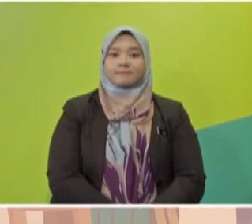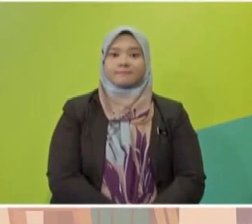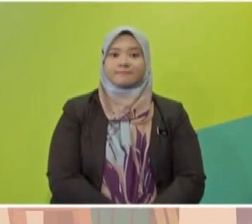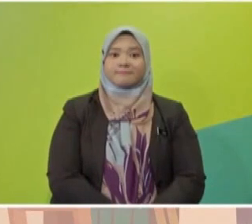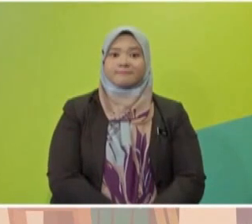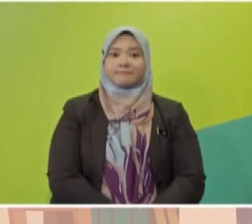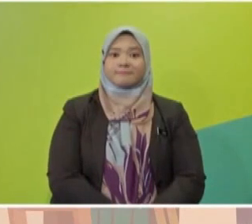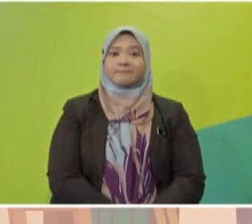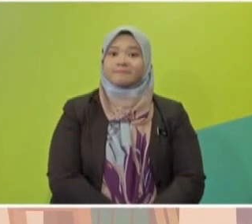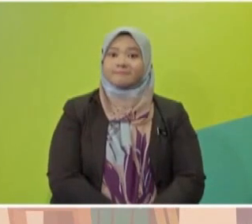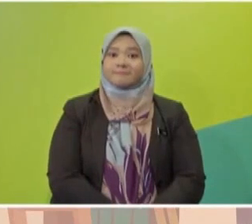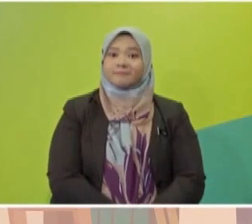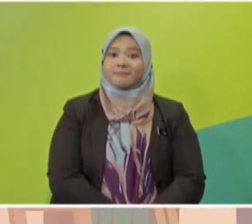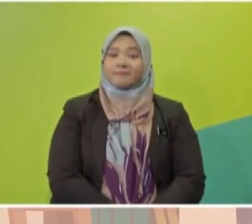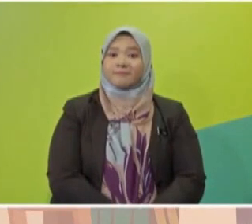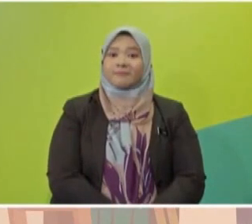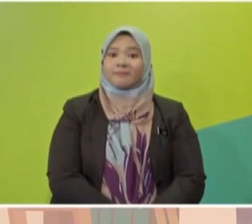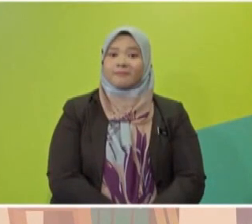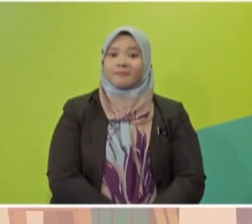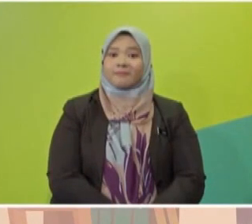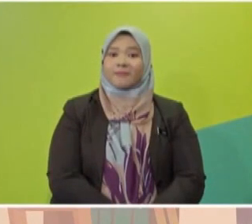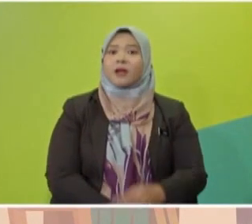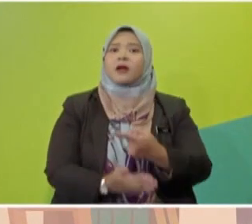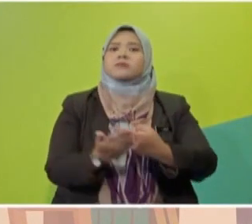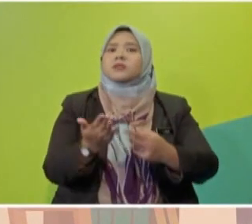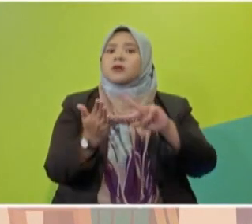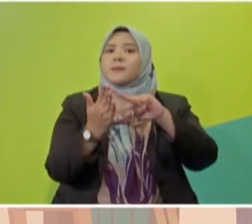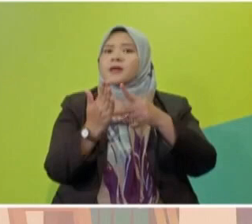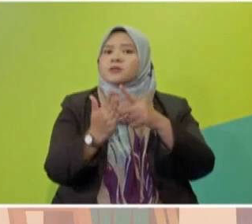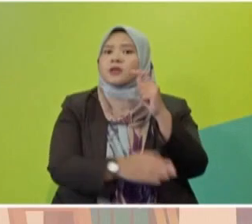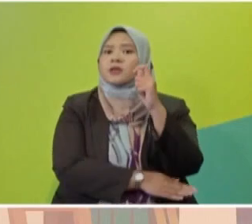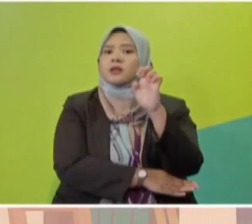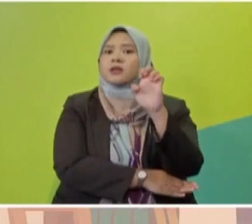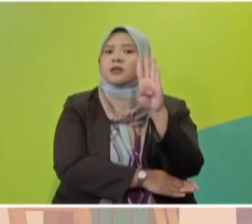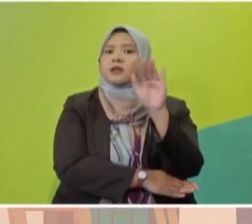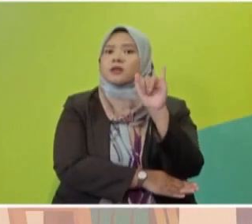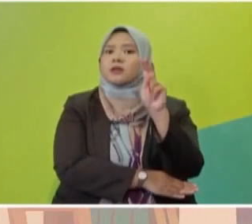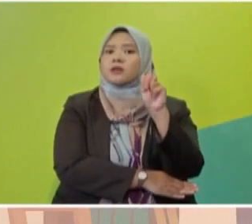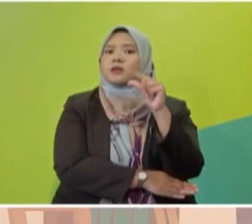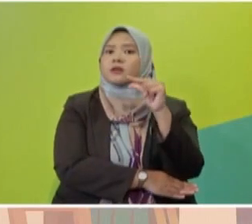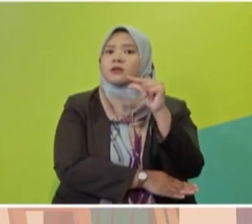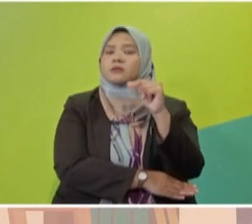Tebing sungai. Maksud tebing sungai ialah